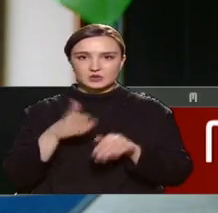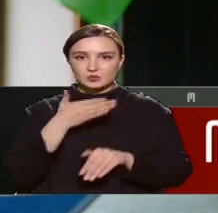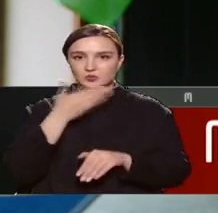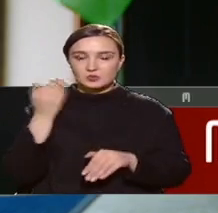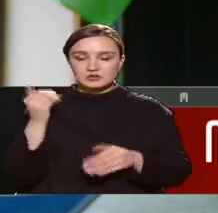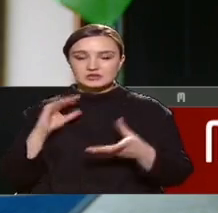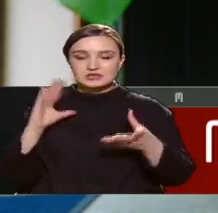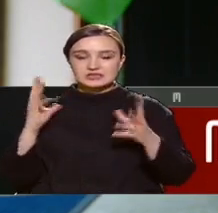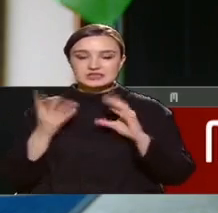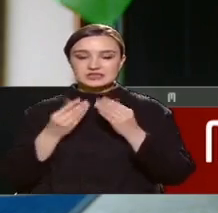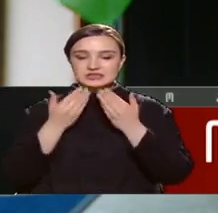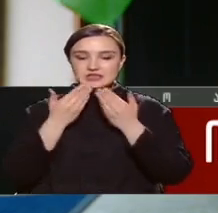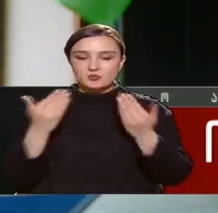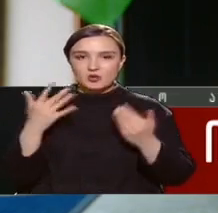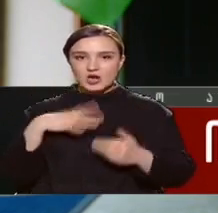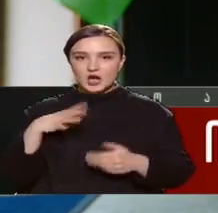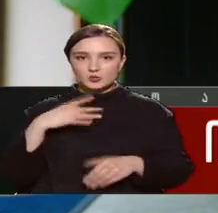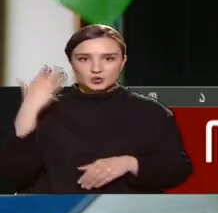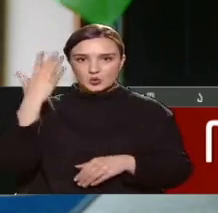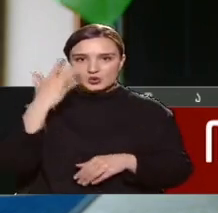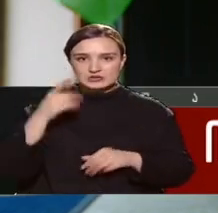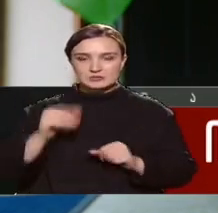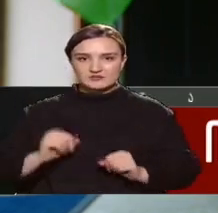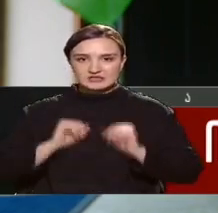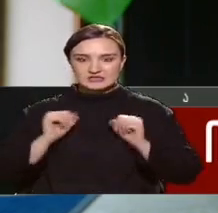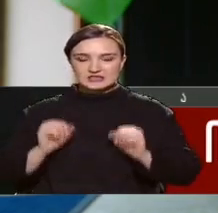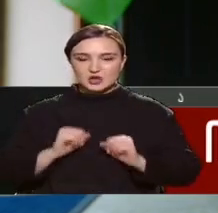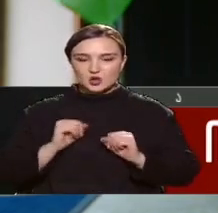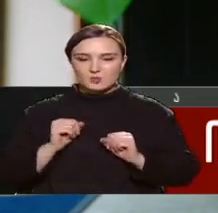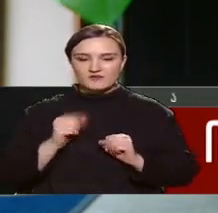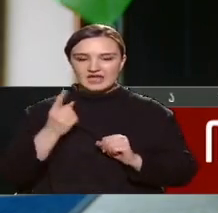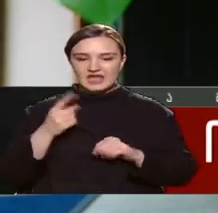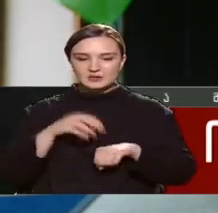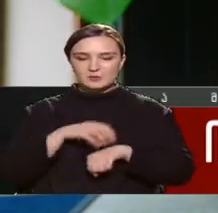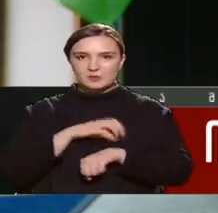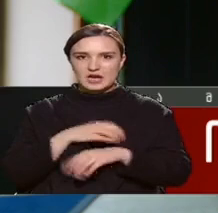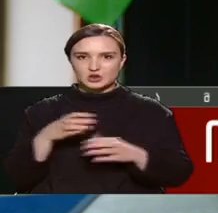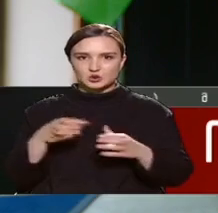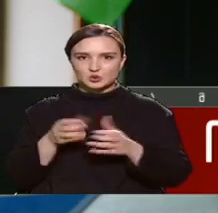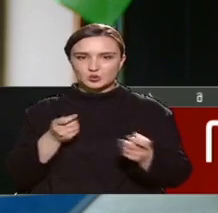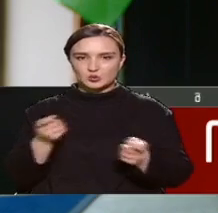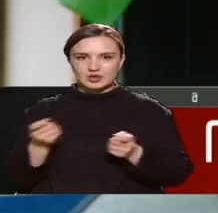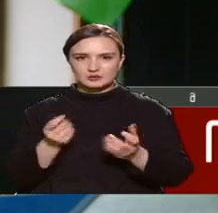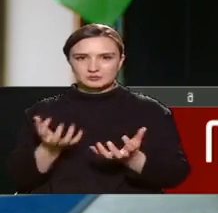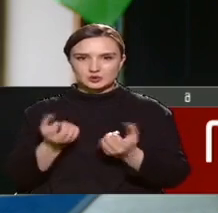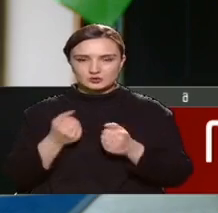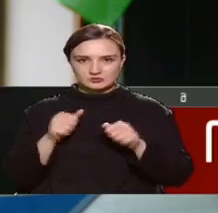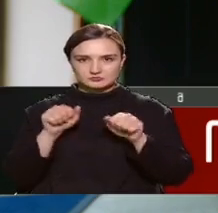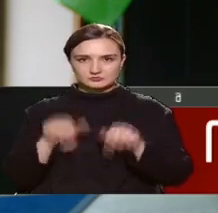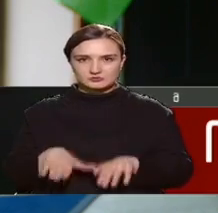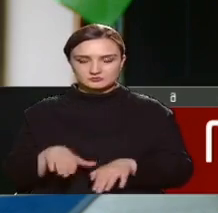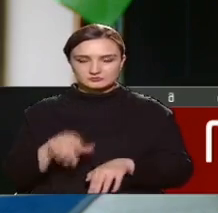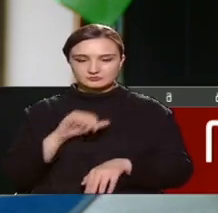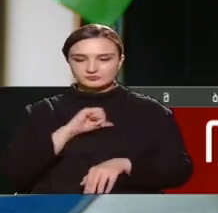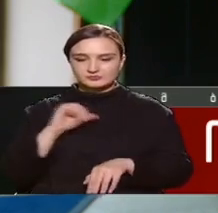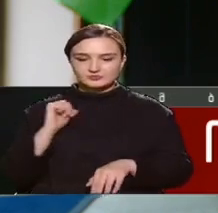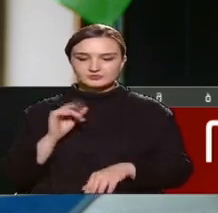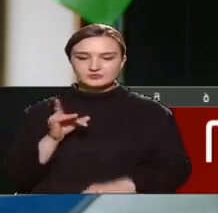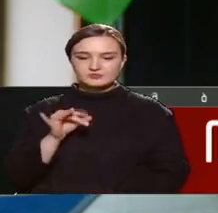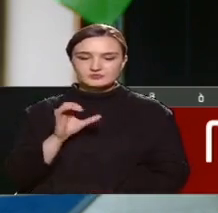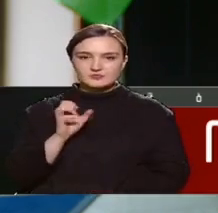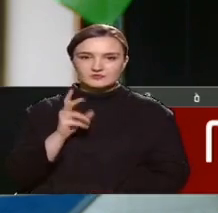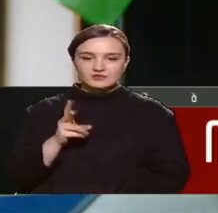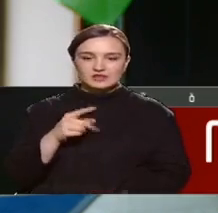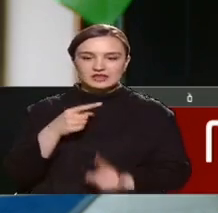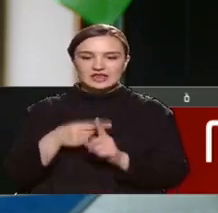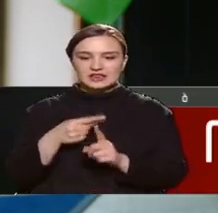ჯამში ქართულის თემას ცდილობს ერთპარტიულად მიიღოს ყველა გადაწყვეტილება, თავისთავზე აიღოს ყველა რისკიც და ყველა